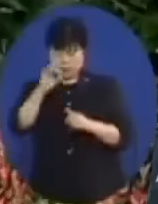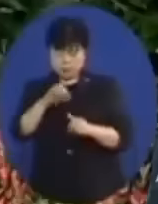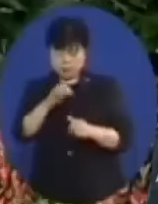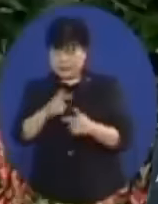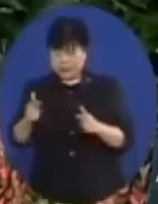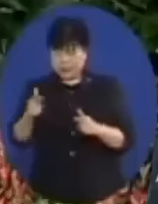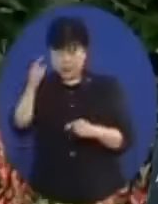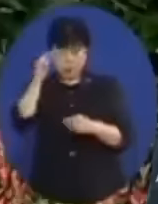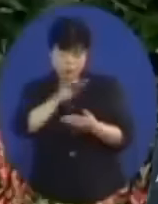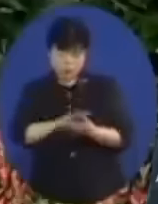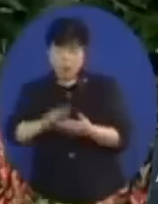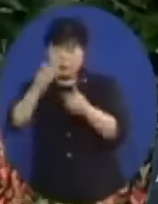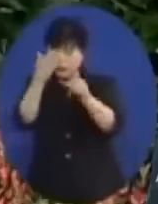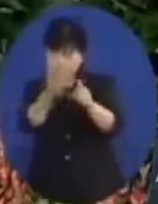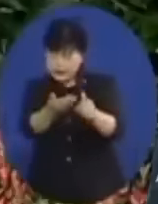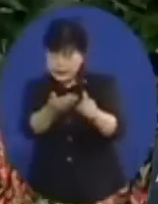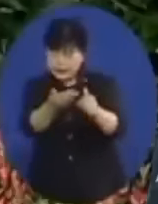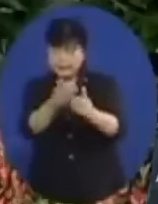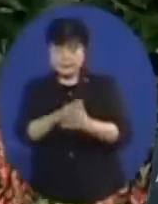화목을 가져오는 사람이요